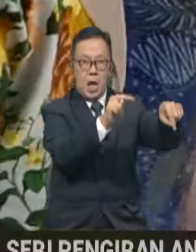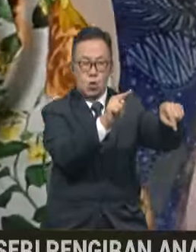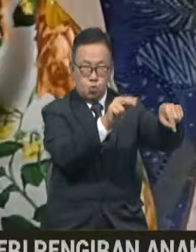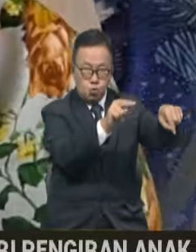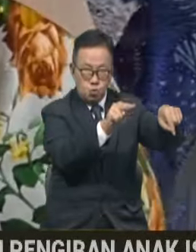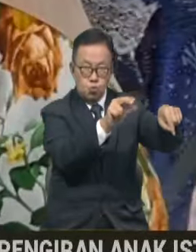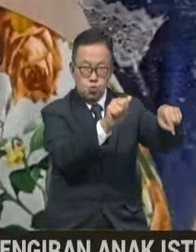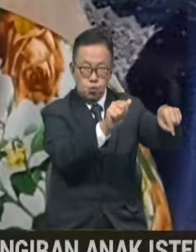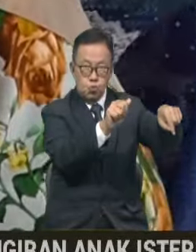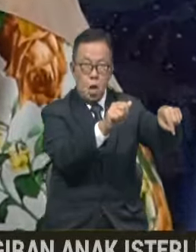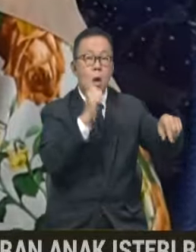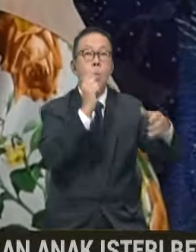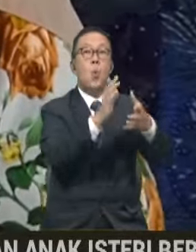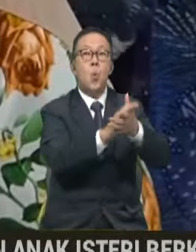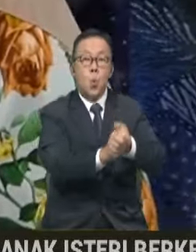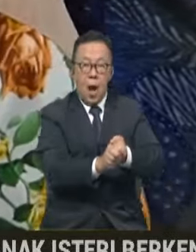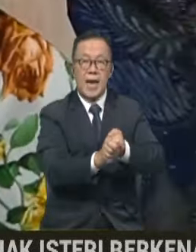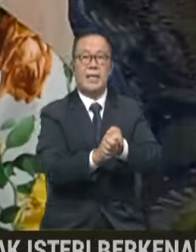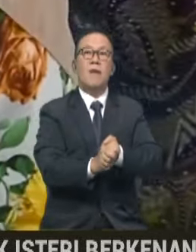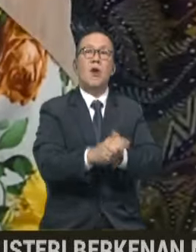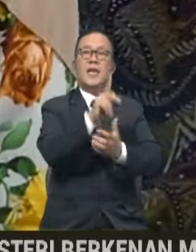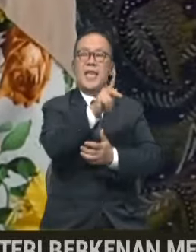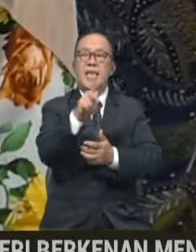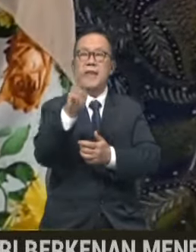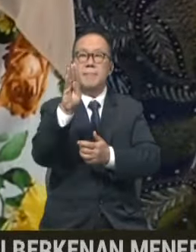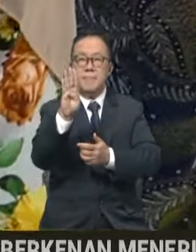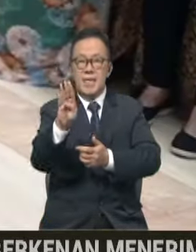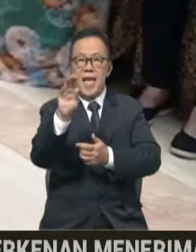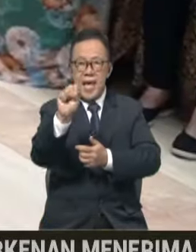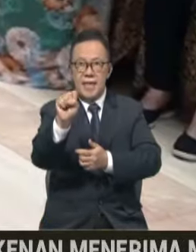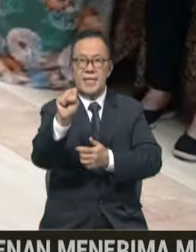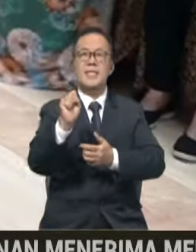Bungsu, isteri Menteri Kebudayaan, Belia dan Sukan.